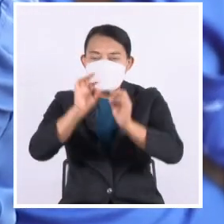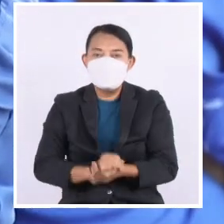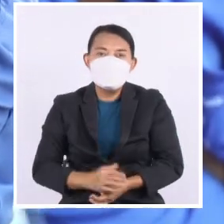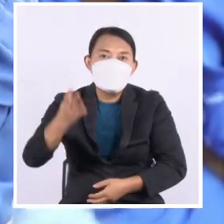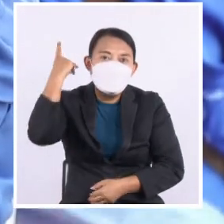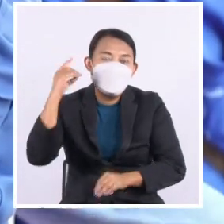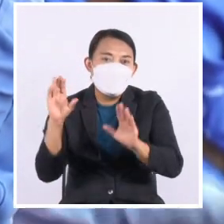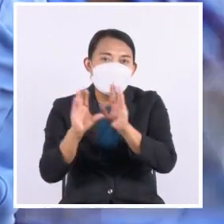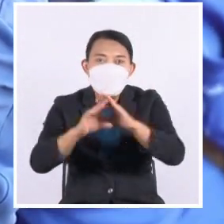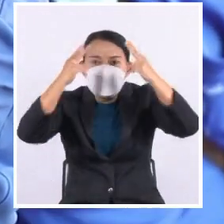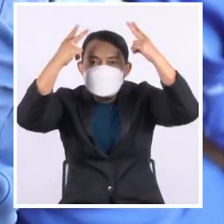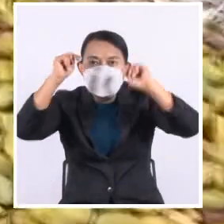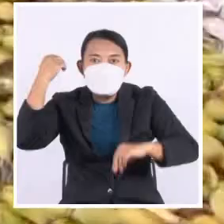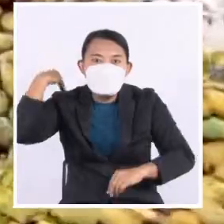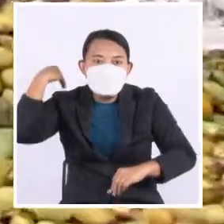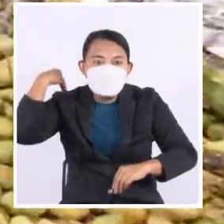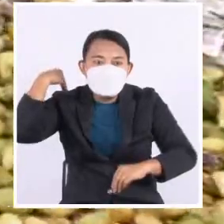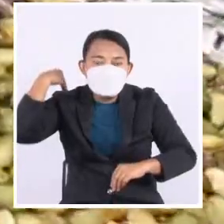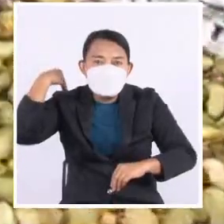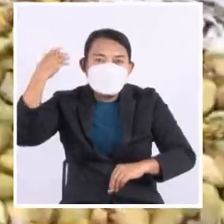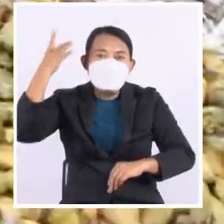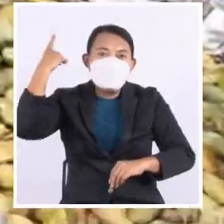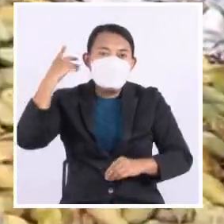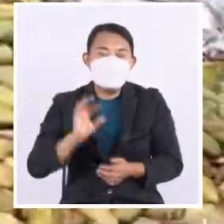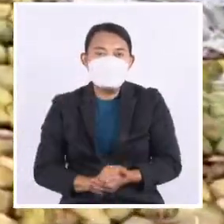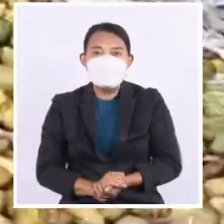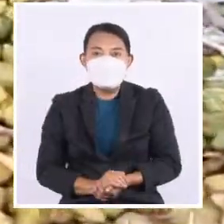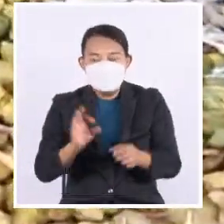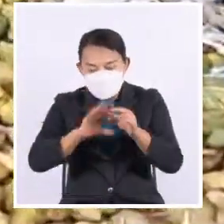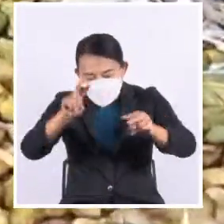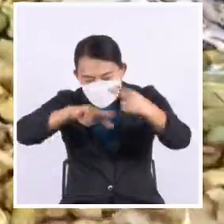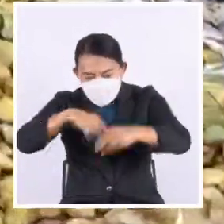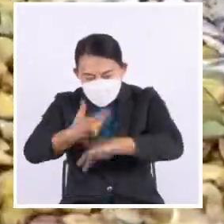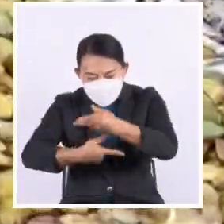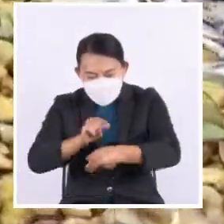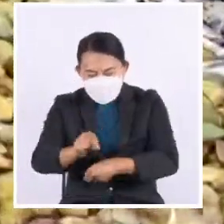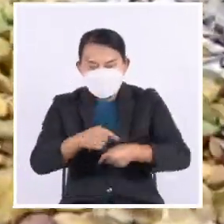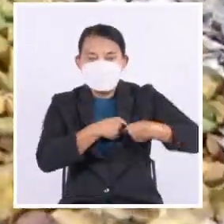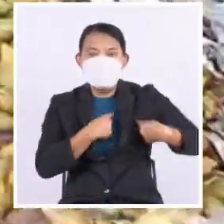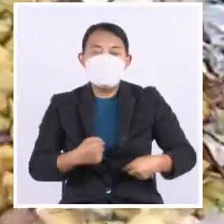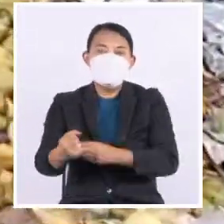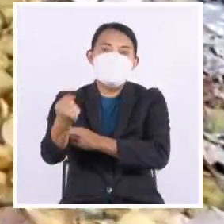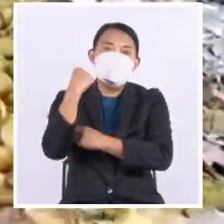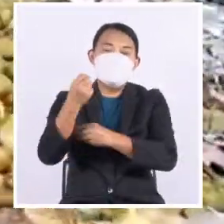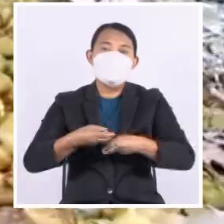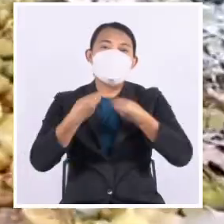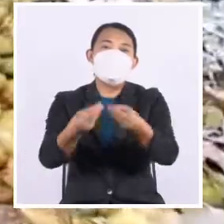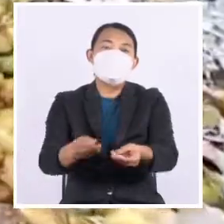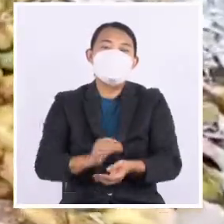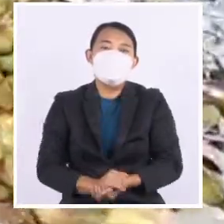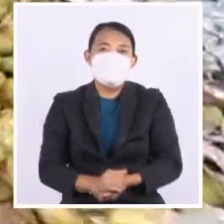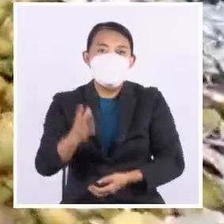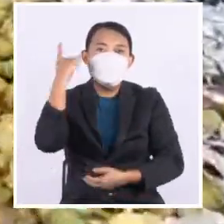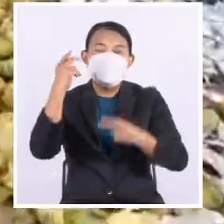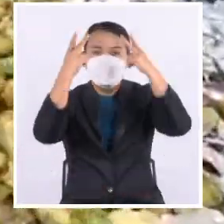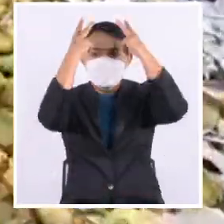ที่ไปตรวจตลาดอยู่ที่แถวสะพานขาวน่ะมหานาคอ่ะไปให้กำลังใจแม่ค้าพ่อค้าไง คือภาพบางภาพที่ออกมาจากนายกรัฐมนตรีเมื่อวานนี้เนี่ยนะคะ